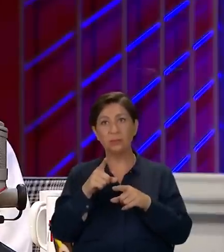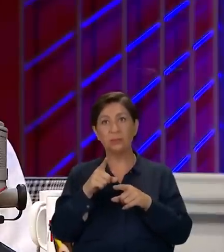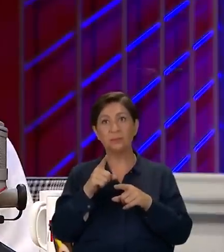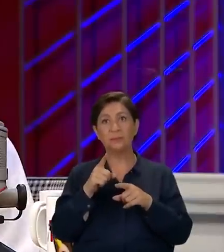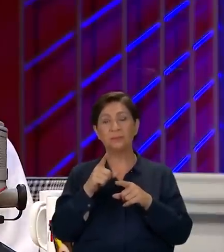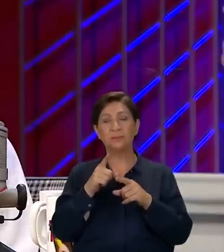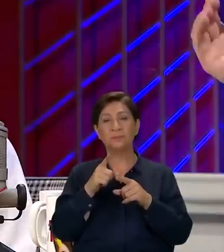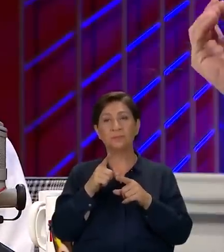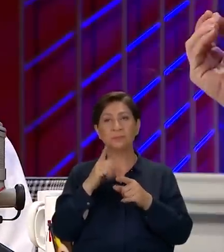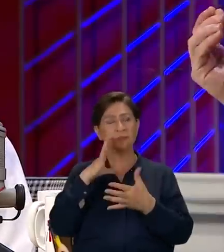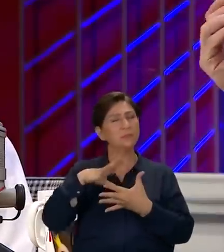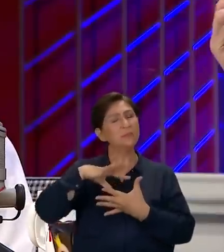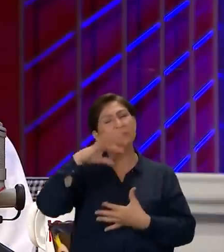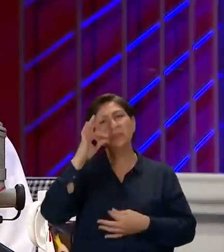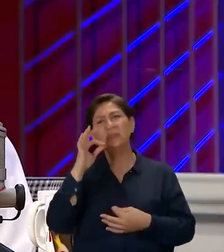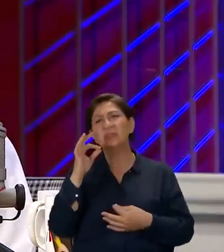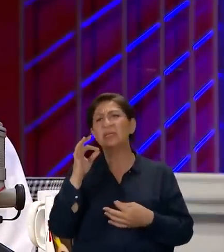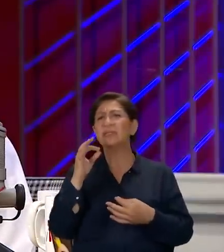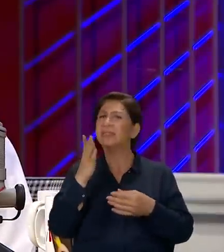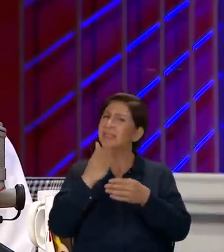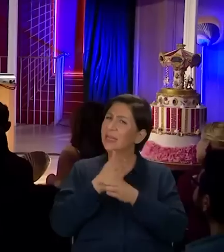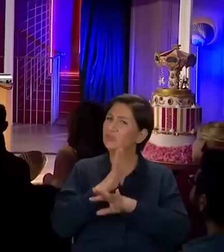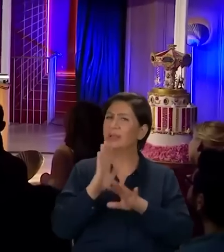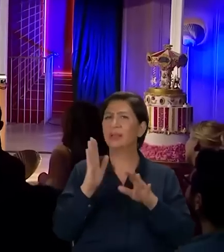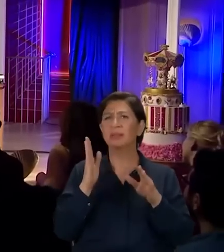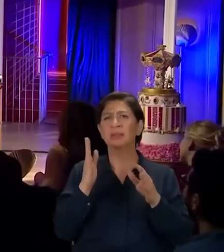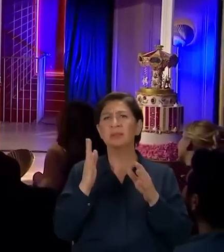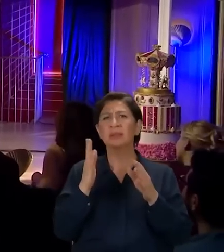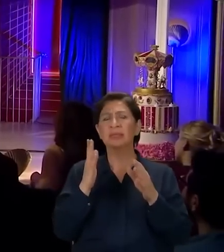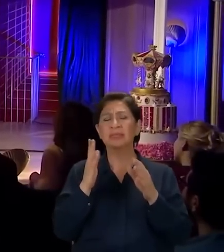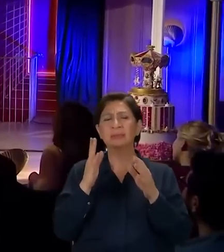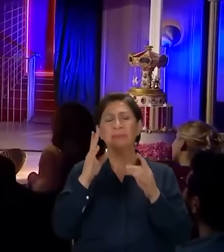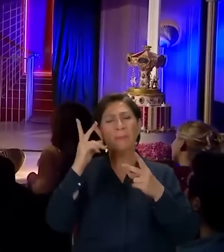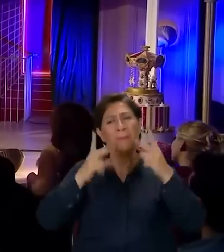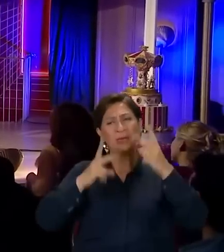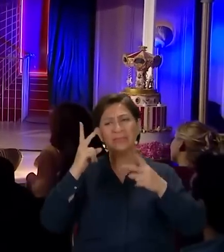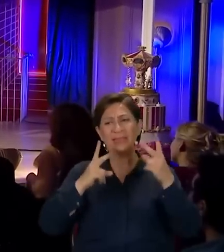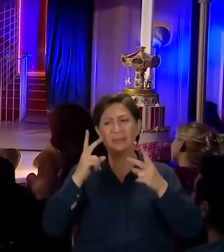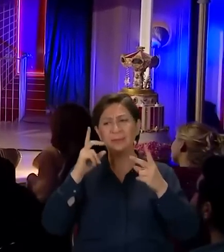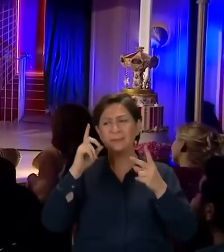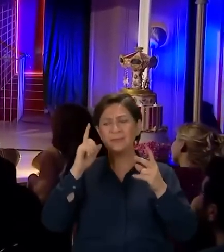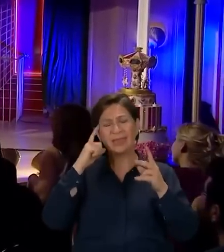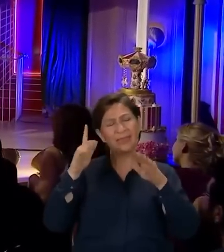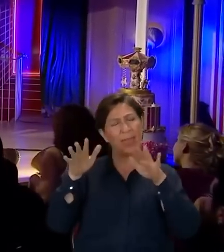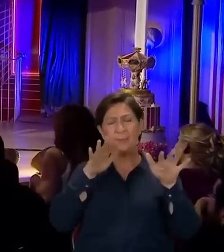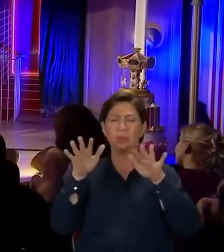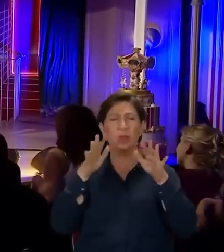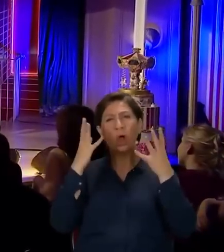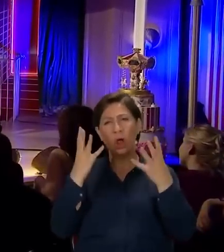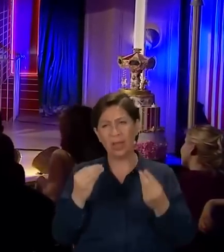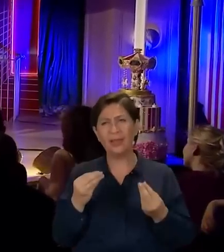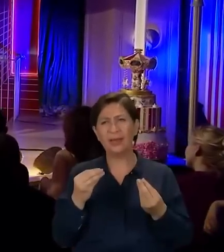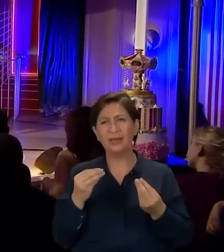Şimdi benim çünkü insan böyle gerçekten nevrotik olanlar ya da depresyonda olanlar